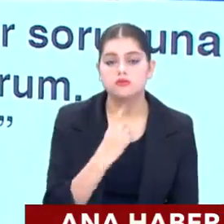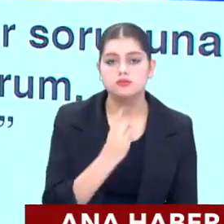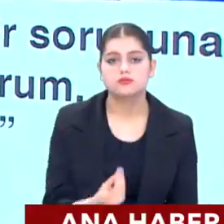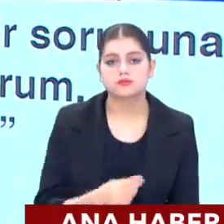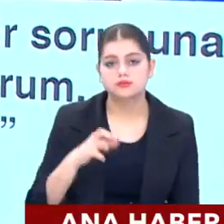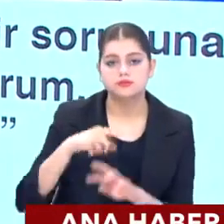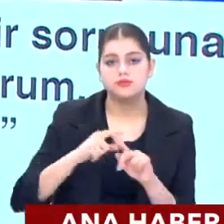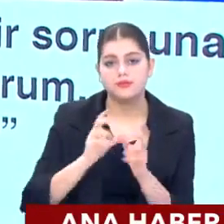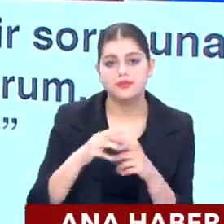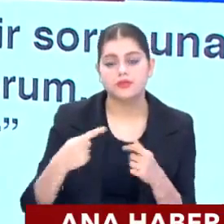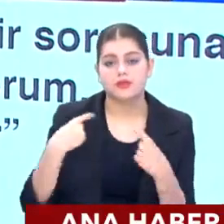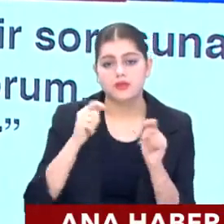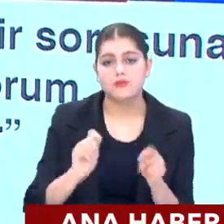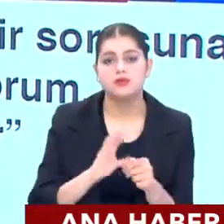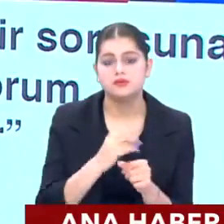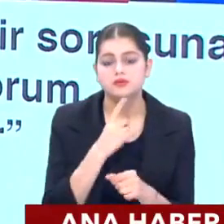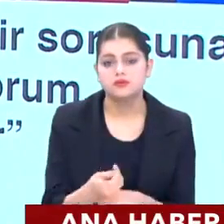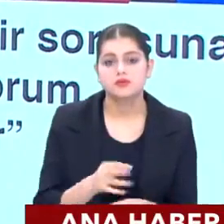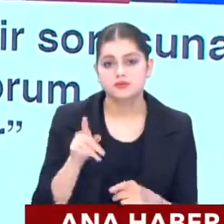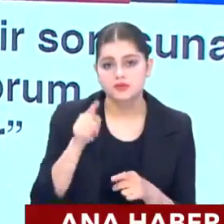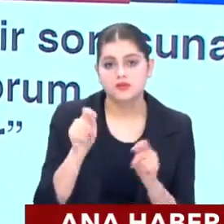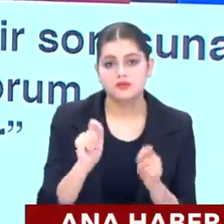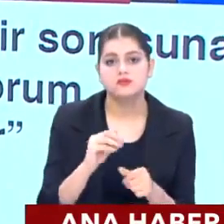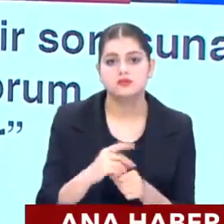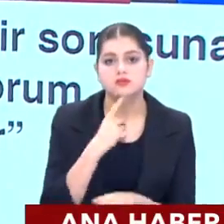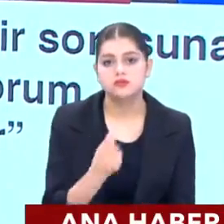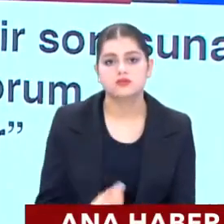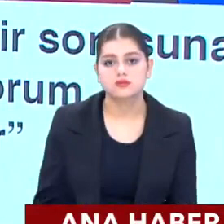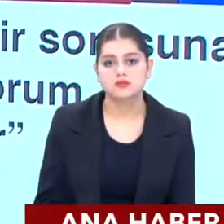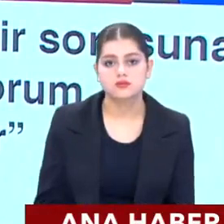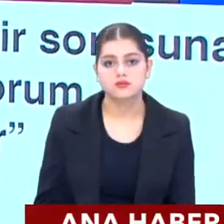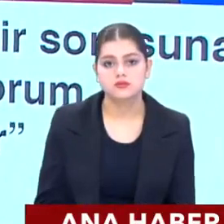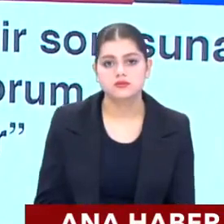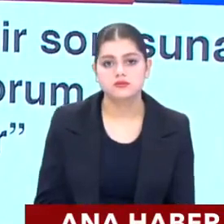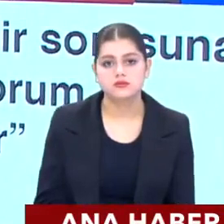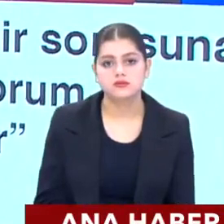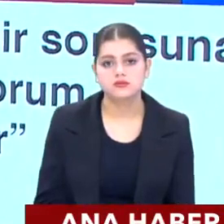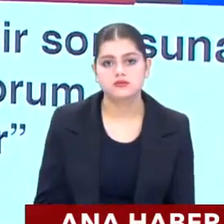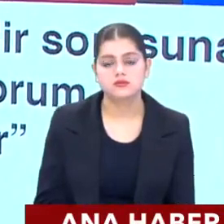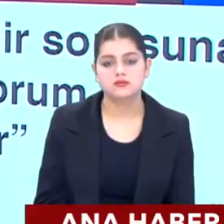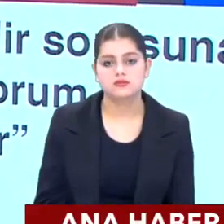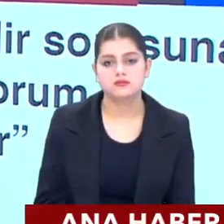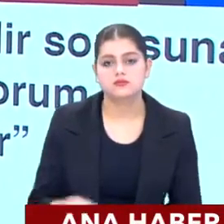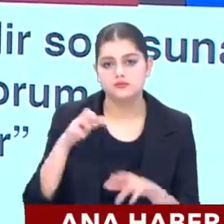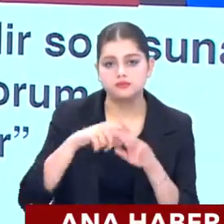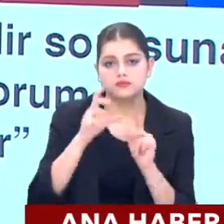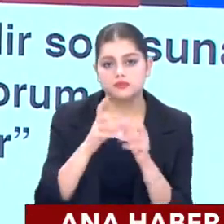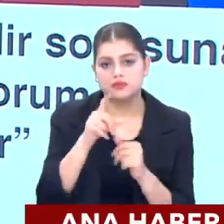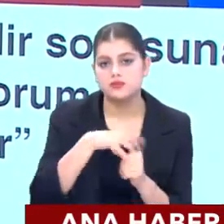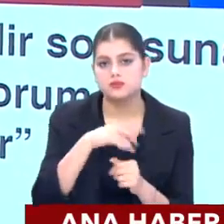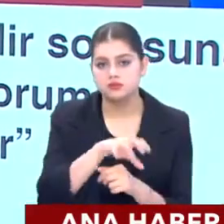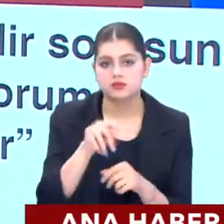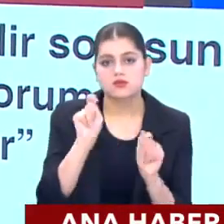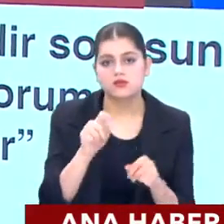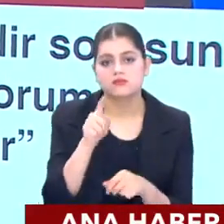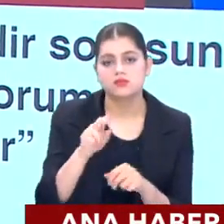Parti örgütleri beni gösterirse şahit diyor zaten seni gösteriyor yani sizin gösterecek sayın Kılıçdaroğlu kimi gösterecek Yahu Pardon örgütünü Siz Dizayn etmişsiniz